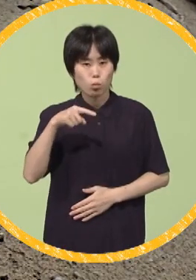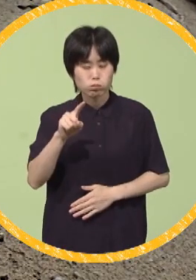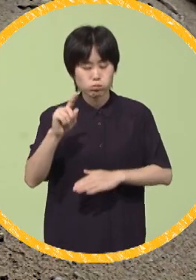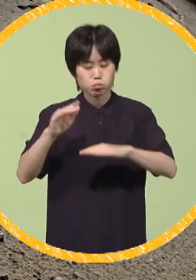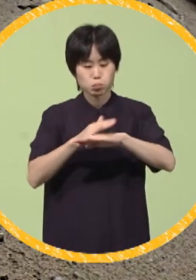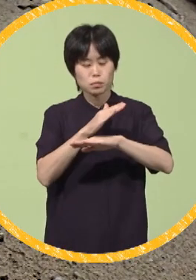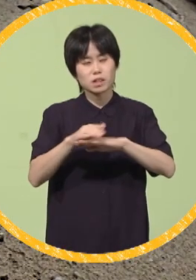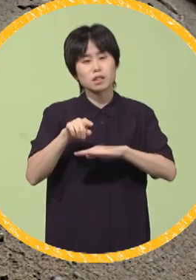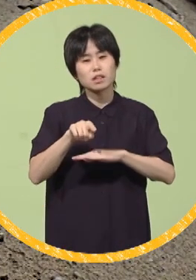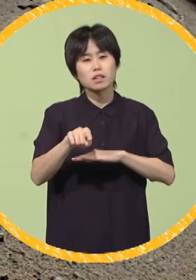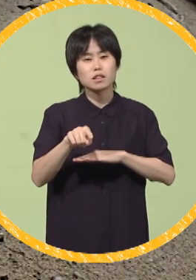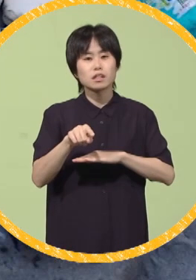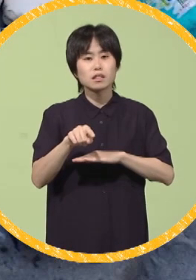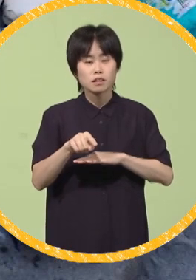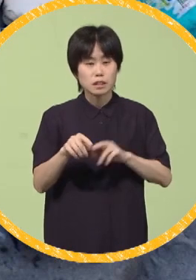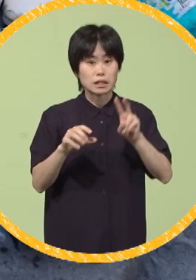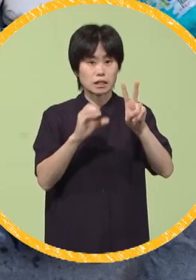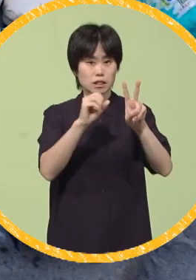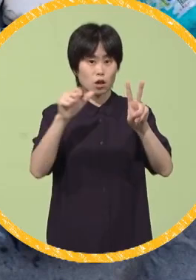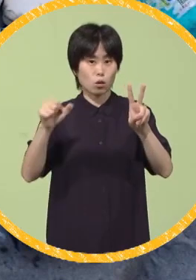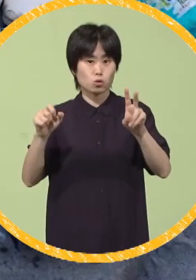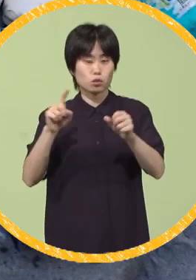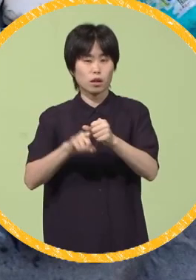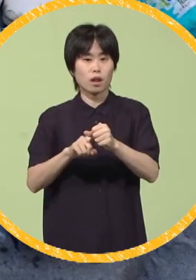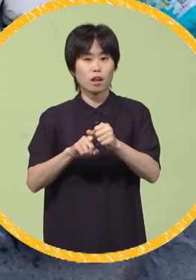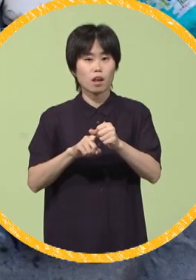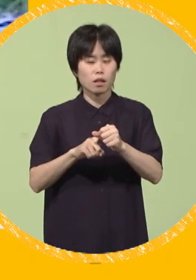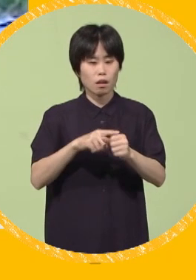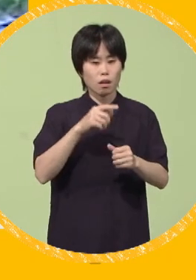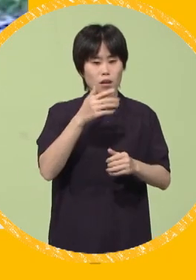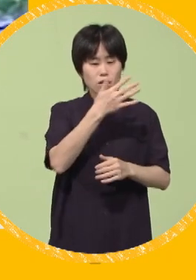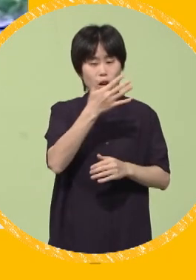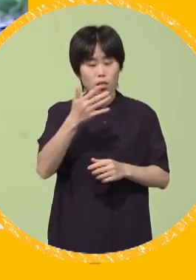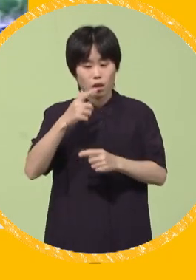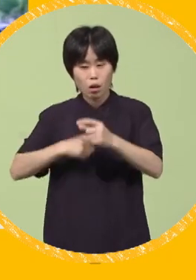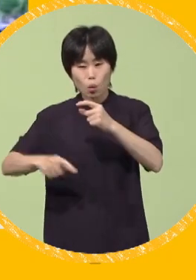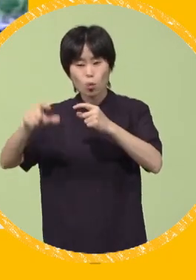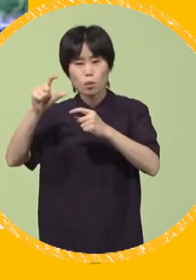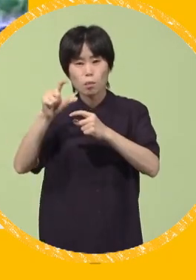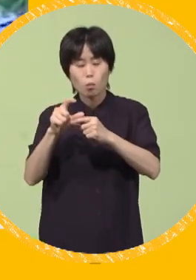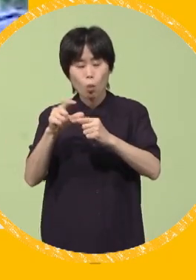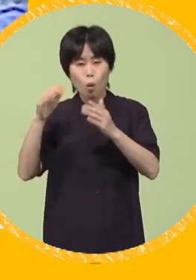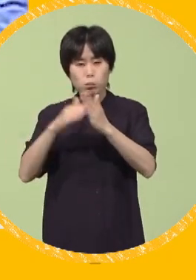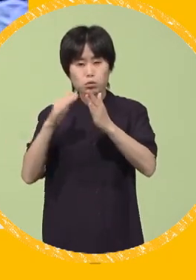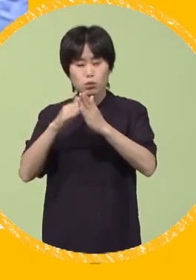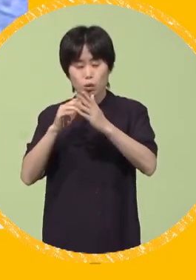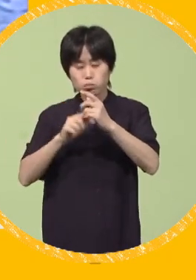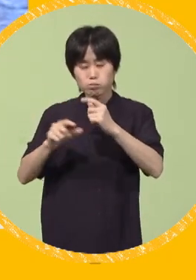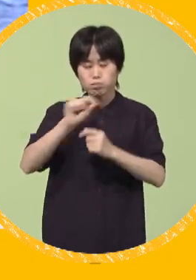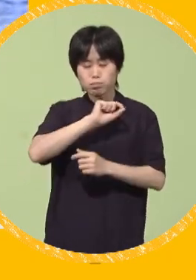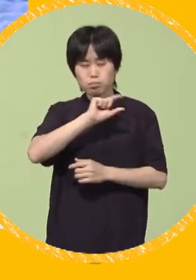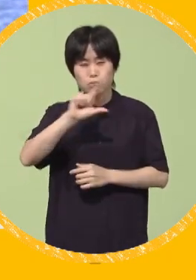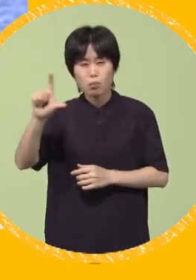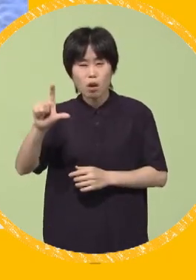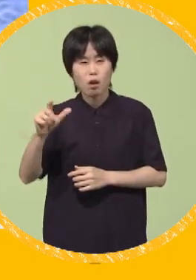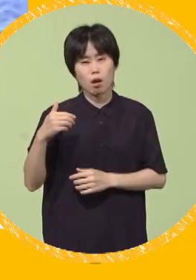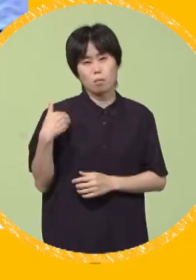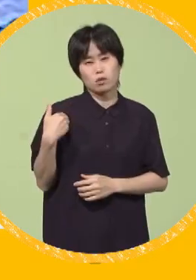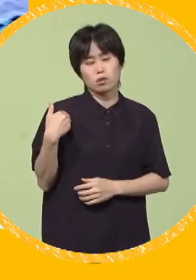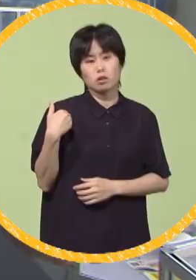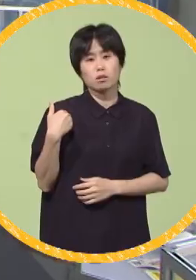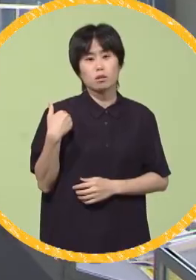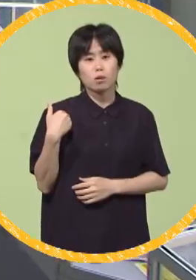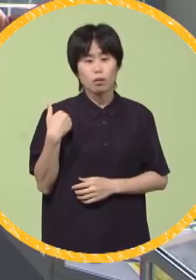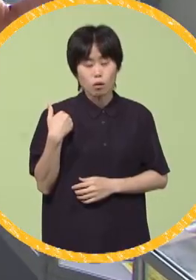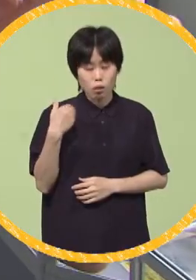。そして2050年には魚の重量よりもプラゴミの重量のが多くなると推計されているんです。 え、